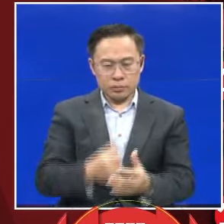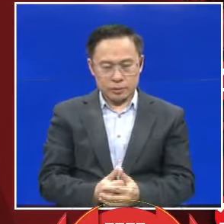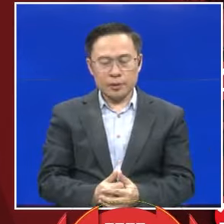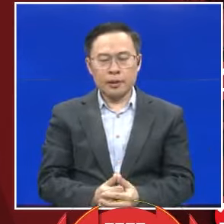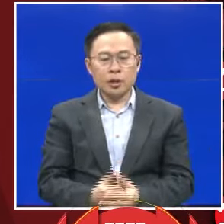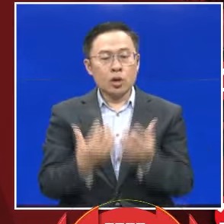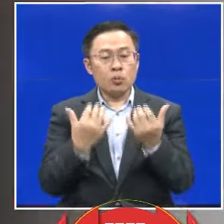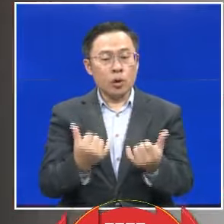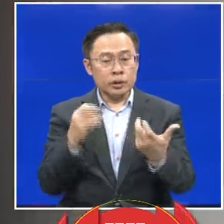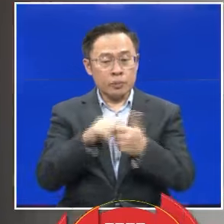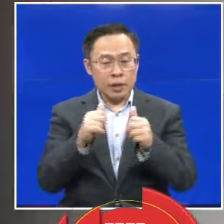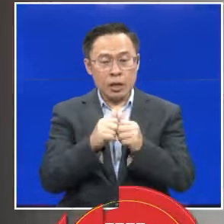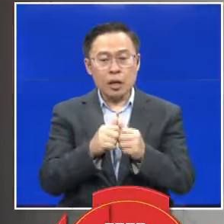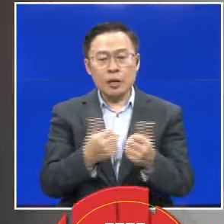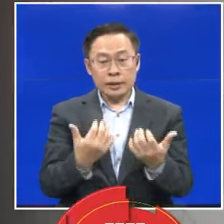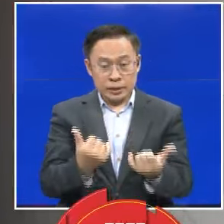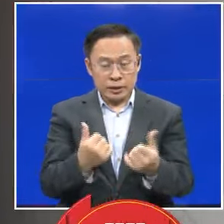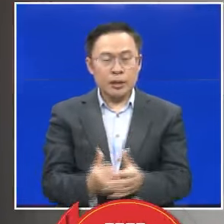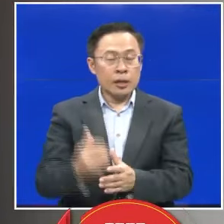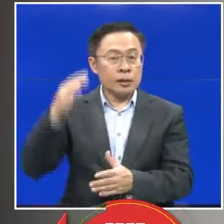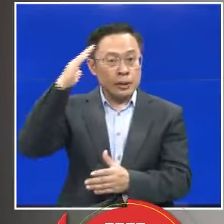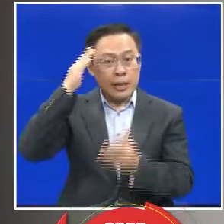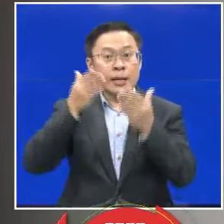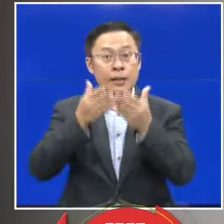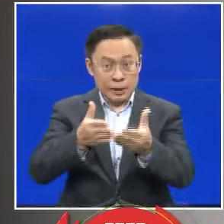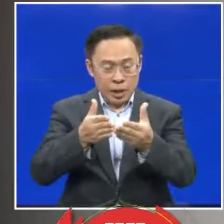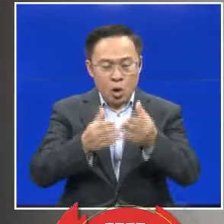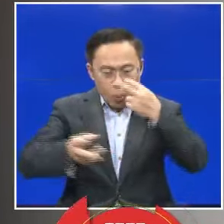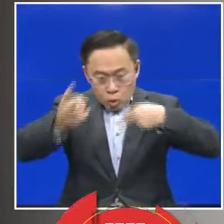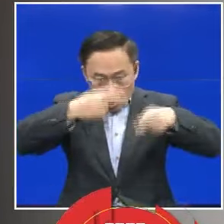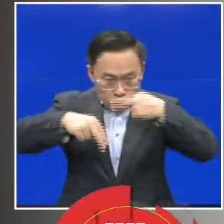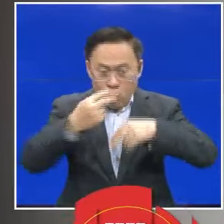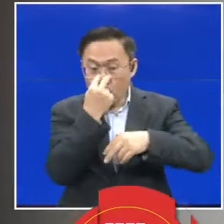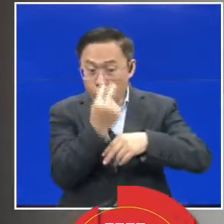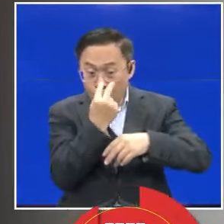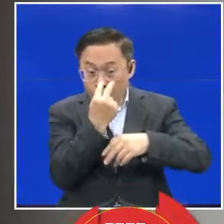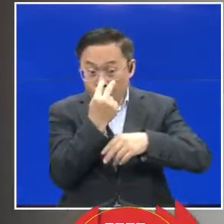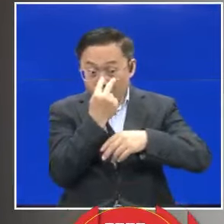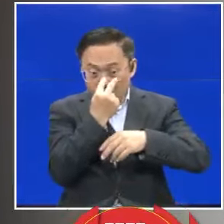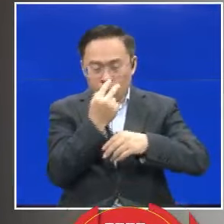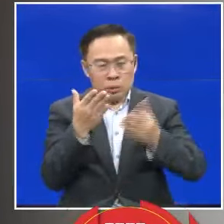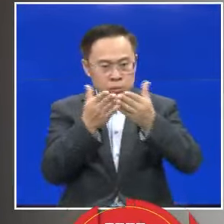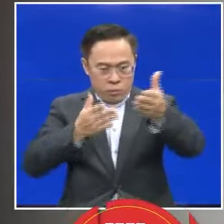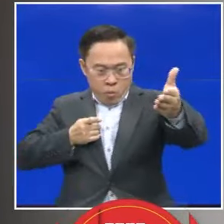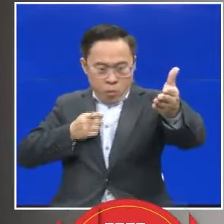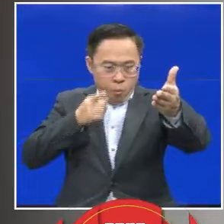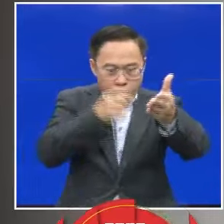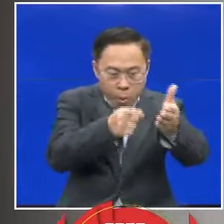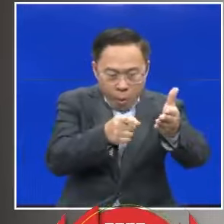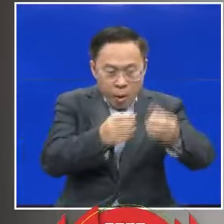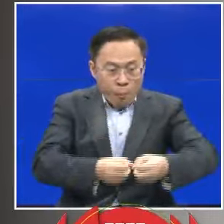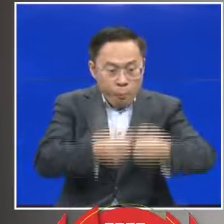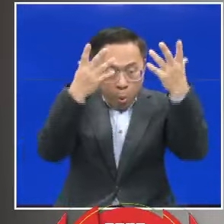ที่เกิดเหตุการณ์ขึ้นค่ะเจ้าหน้าที่ชุดปฏิบัติการพิเศษทางเรือเขามีการเข้าไปตรวจสอบบริเวณจุดเกิดเหตุแล้วคุณผู้ชมดูสิคะ